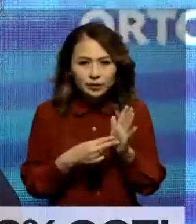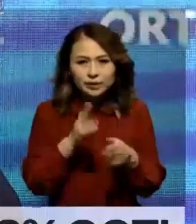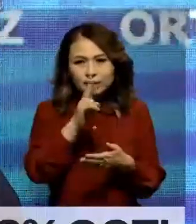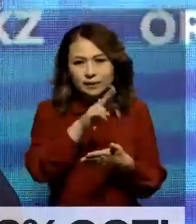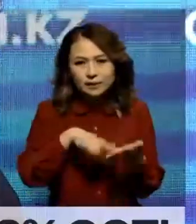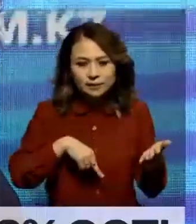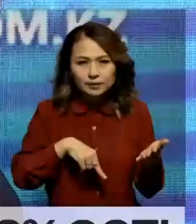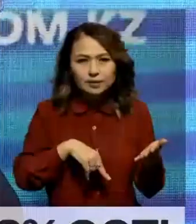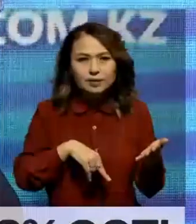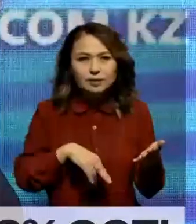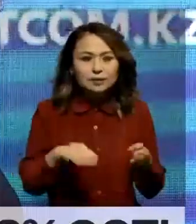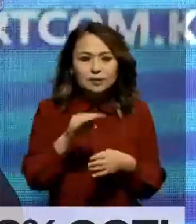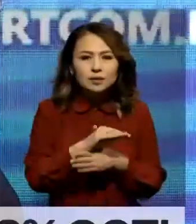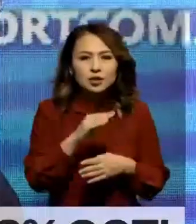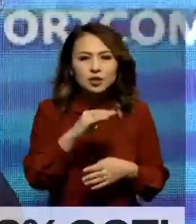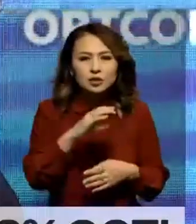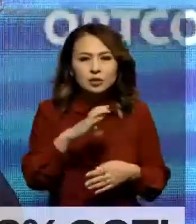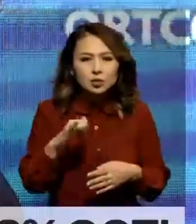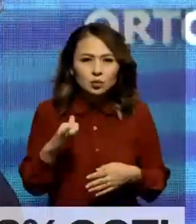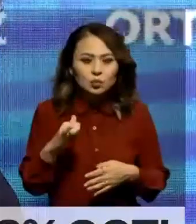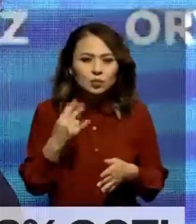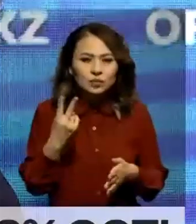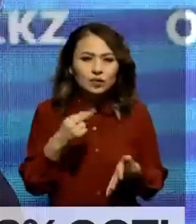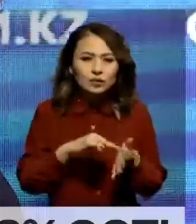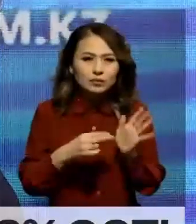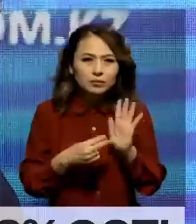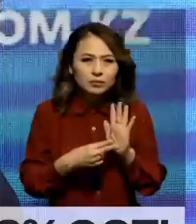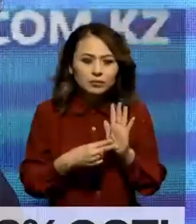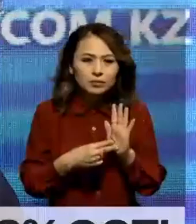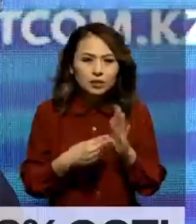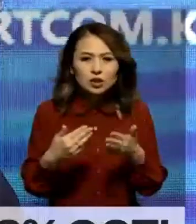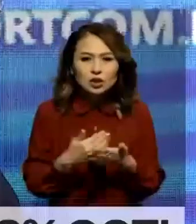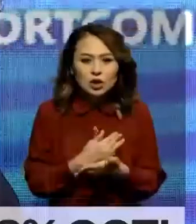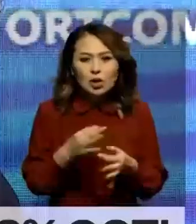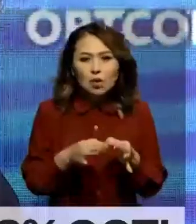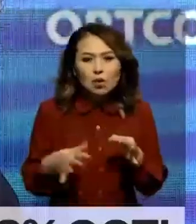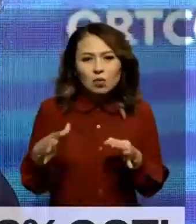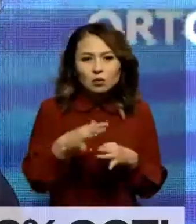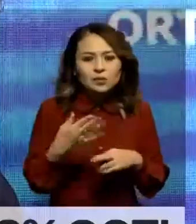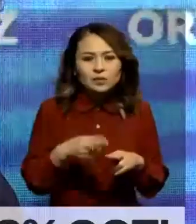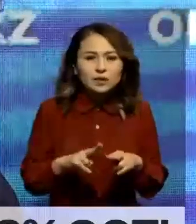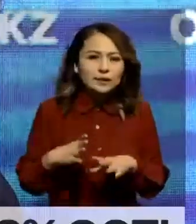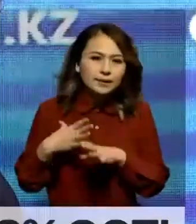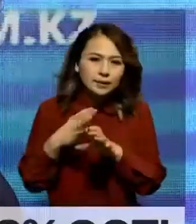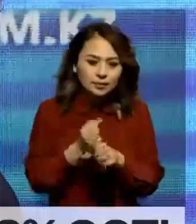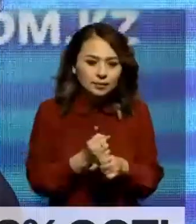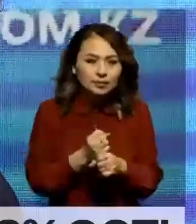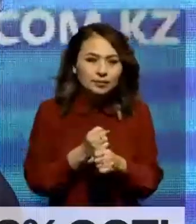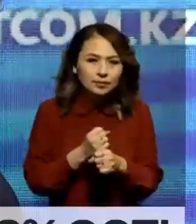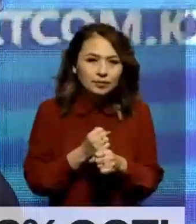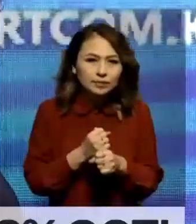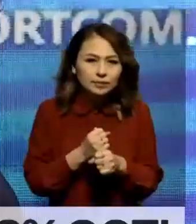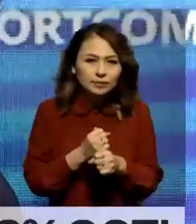тіркелген. Және Жетісу облысында 2 жоба тіркелген. Осы жаңа облыстар болғаннан кейін бұл облыстар қысқарып қалды ғой. Енді осы жаңа